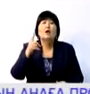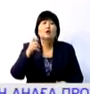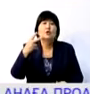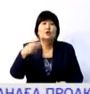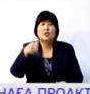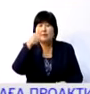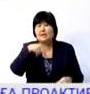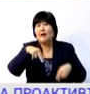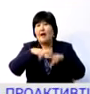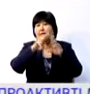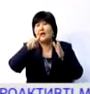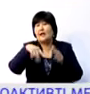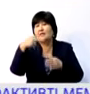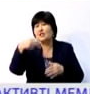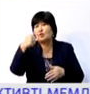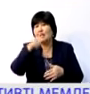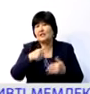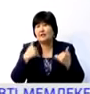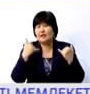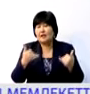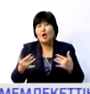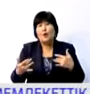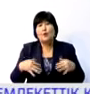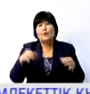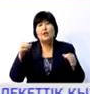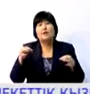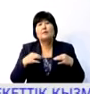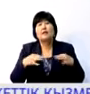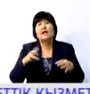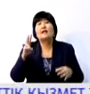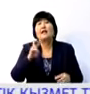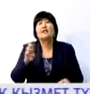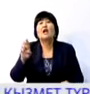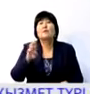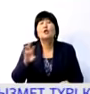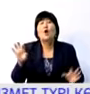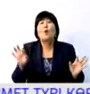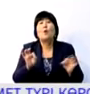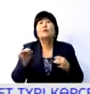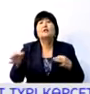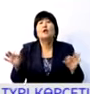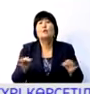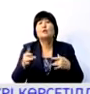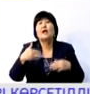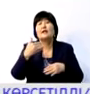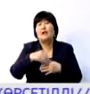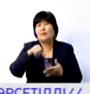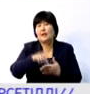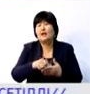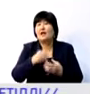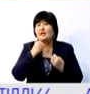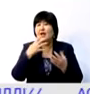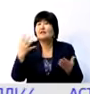мен Астана қаласының 20 жылдығына арналды. Өнер мерекесінде Нартай Бекежанов атындағы облыстық музыкалық драма театр қатысып,